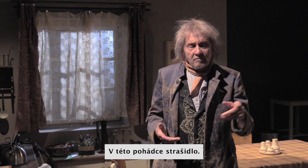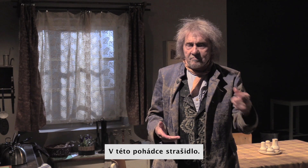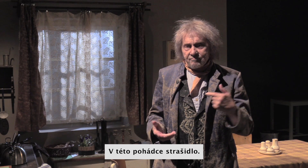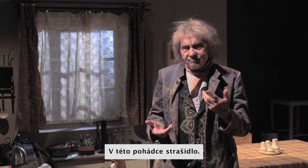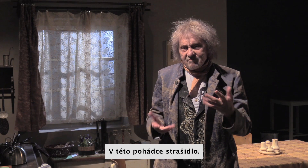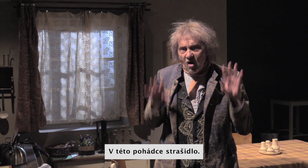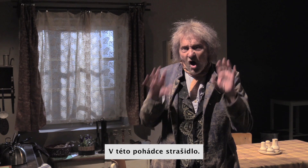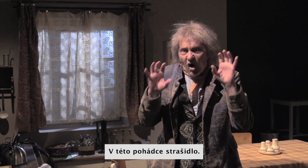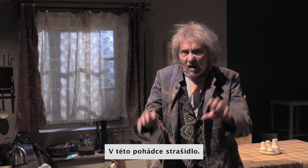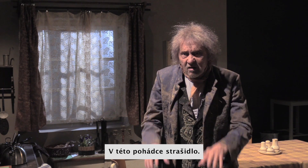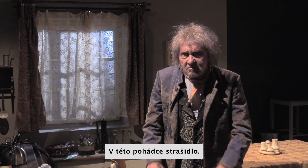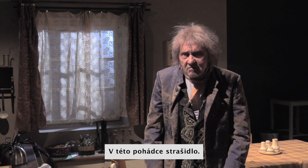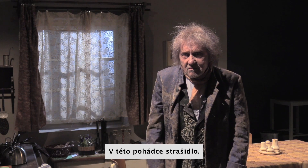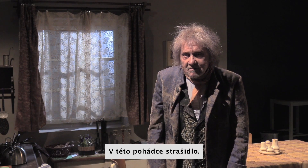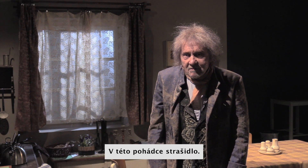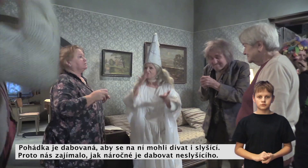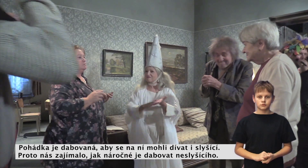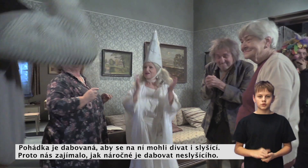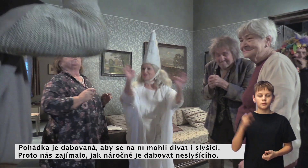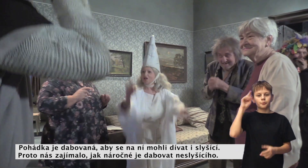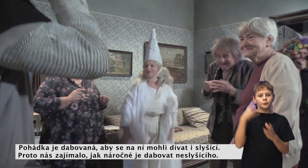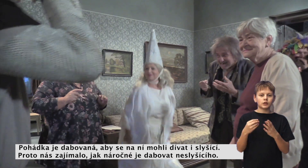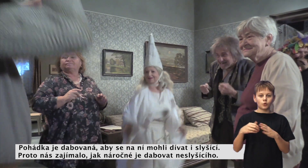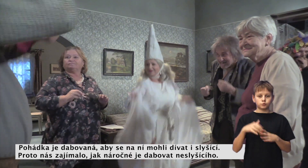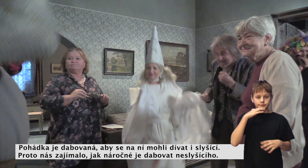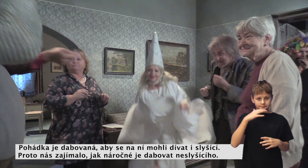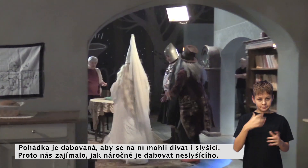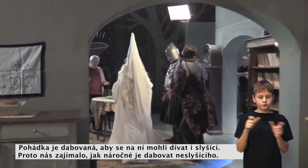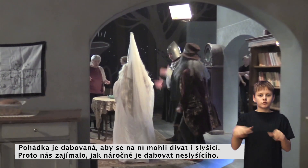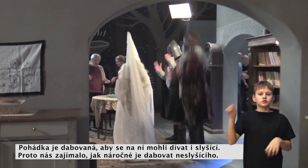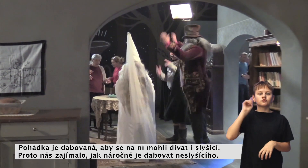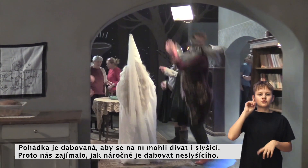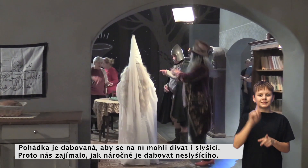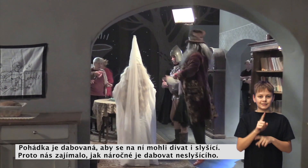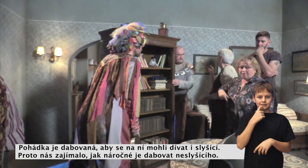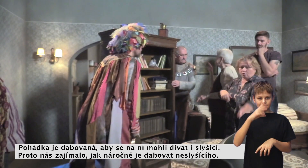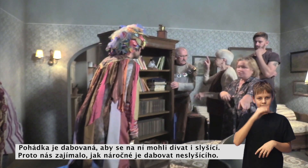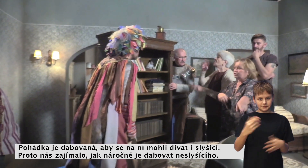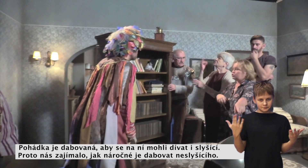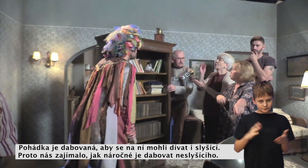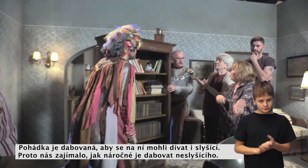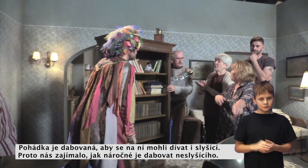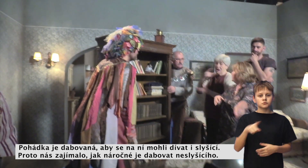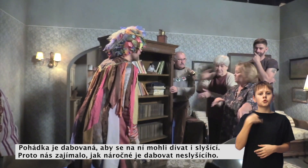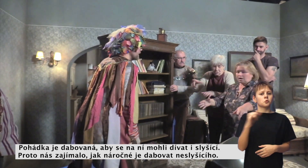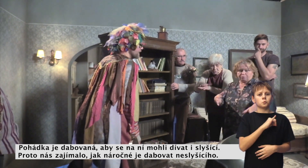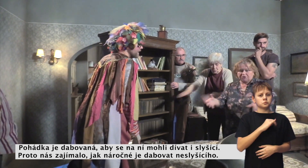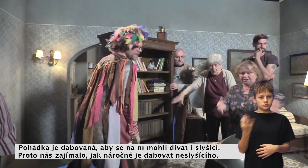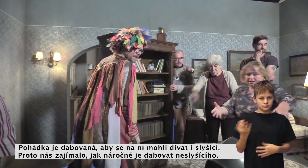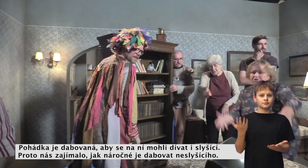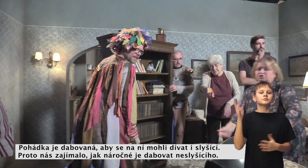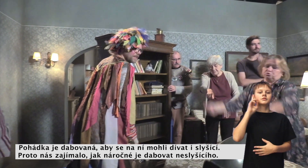V této pohádce strašidlo. Pohádka je dabovaná, aby se na ní mohli dívat i slyšící. Proto